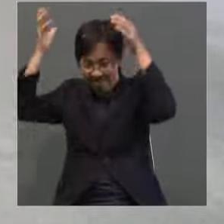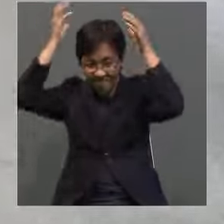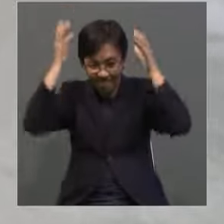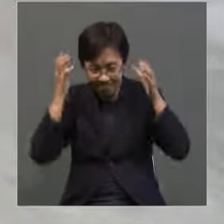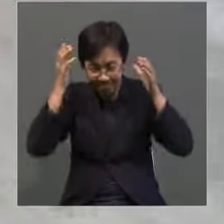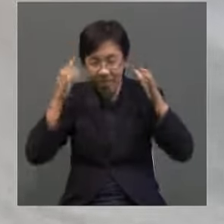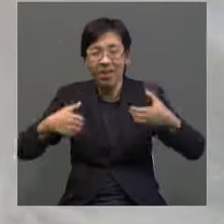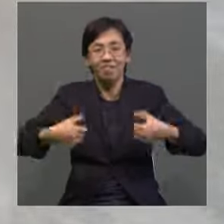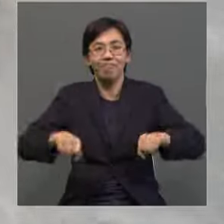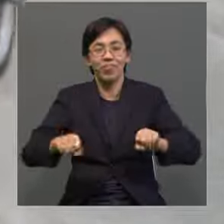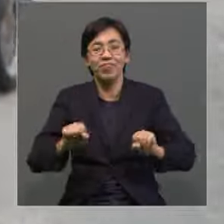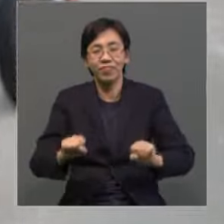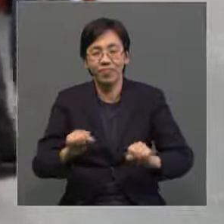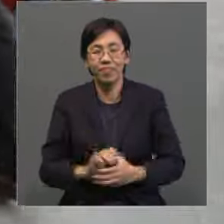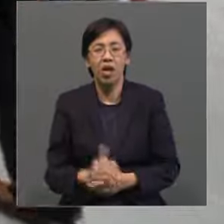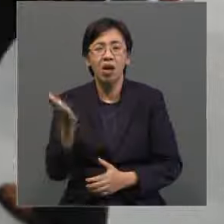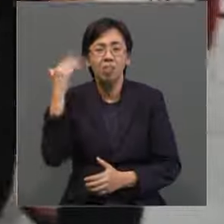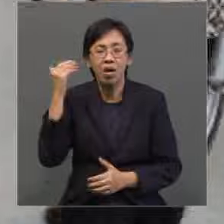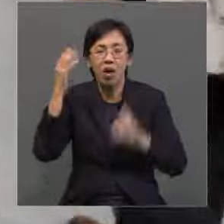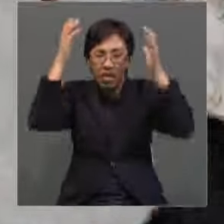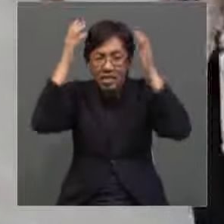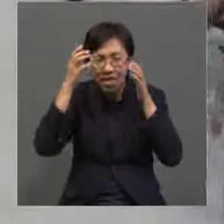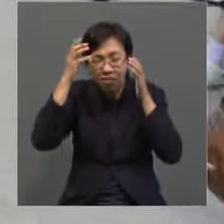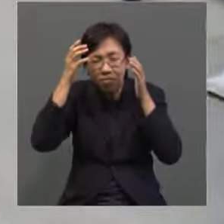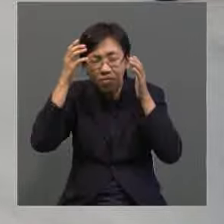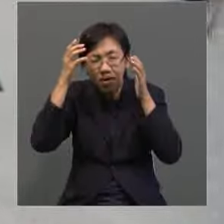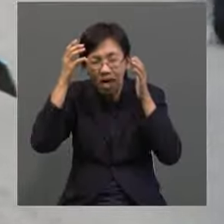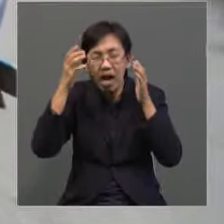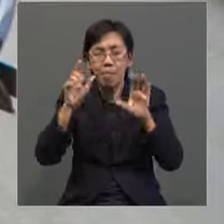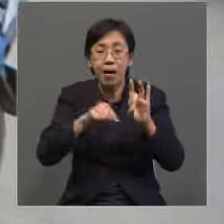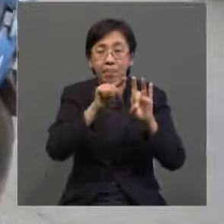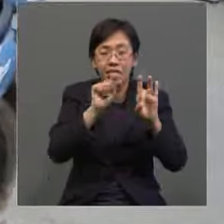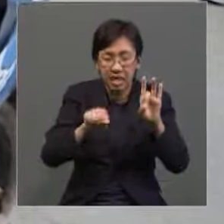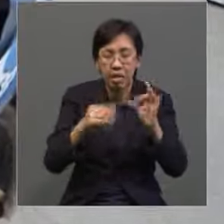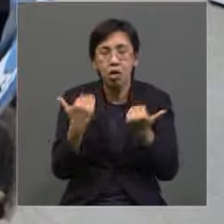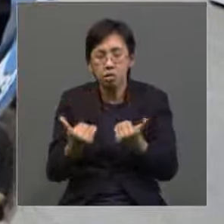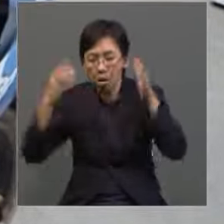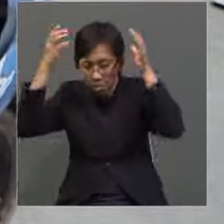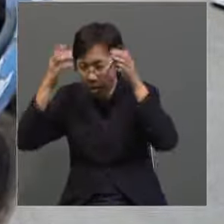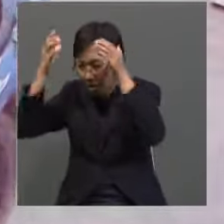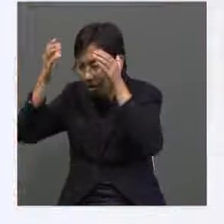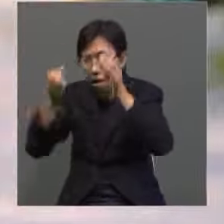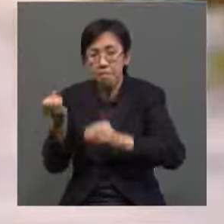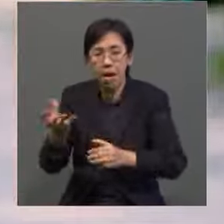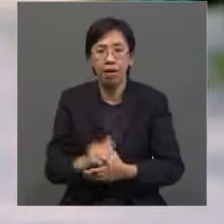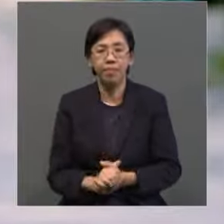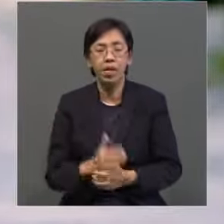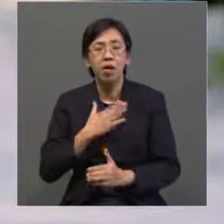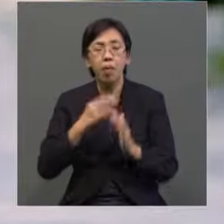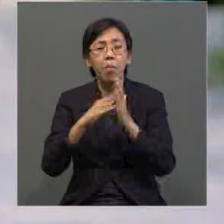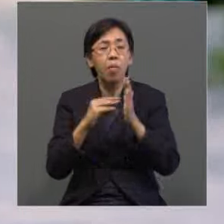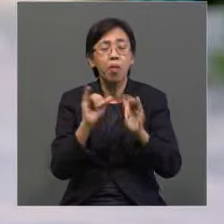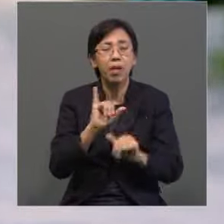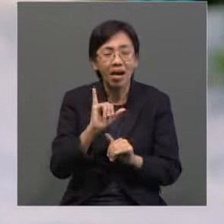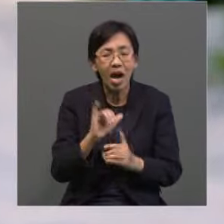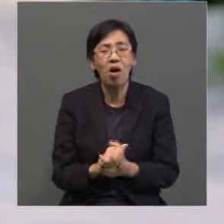ภัย 100% จากที่เคยสวมใส่หมวกนิรภัยเพียงแค่ 8% เท่านั้น ก่อนที่ผมจะได้รับการอบรม